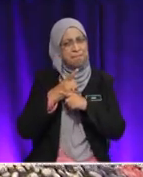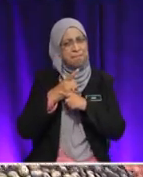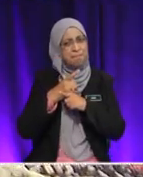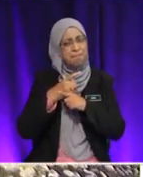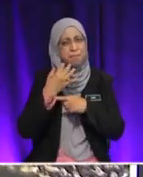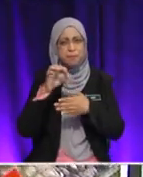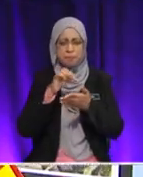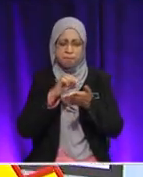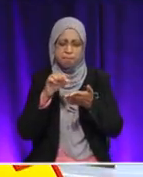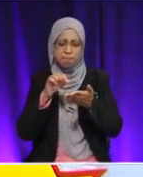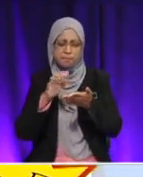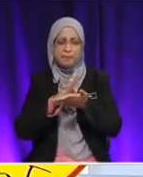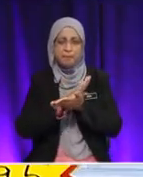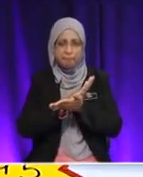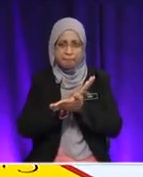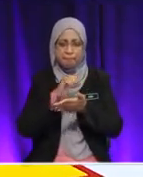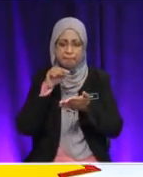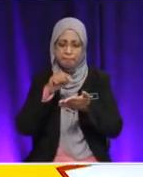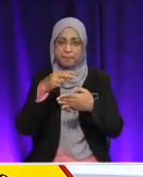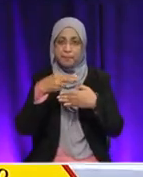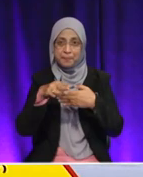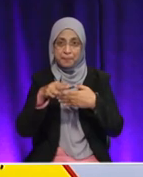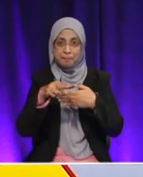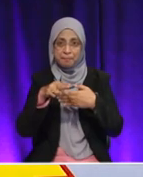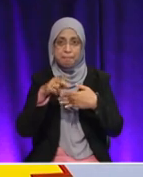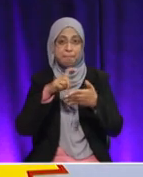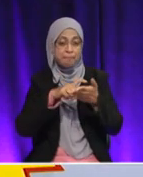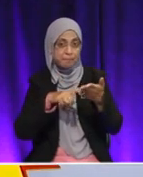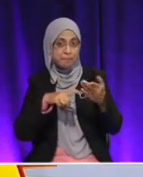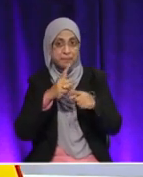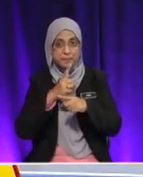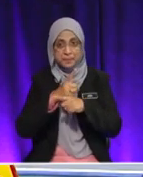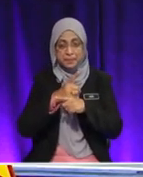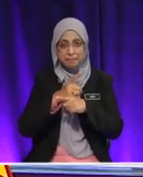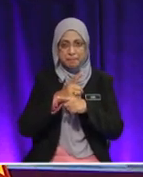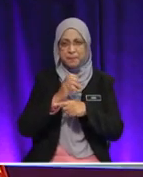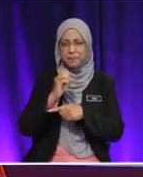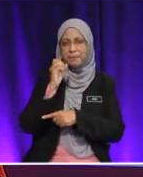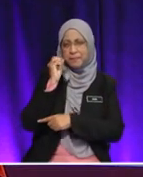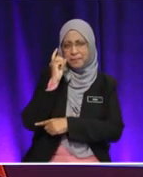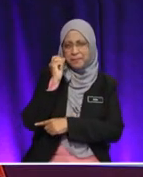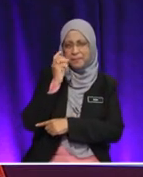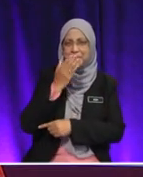kemudian saya tekan Henteu Lepas itu tinggal cetak Assalamualaikum